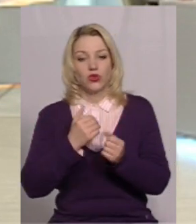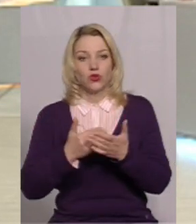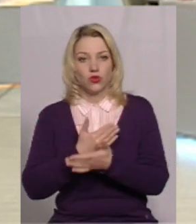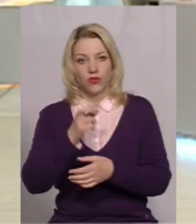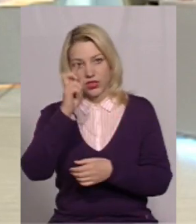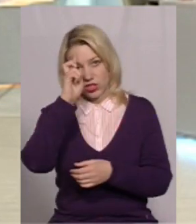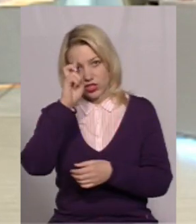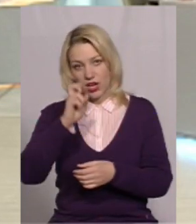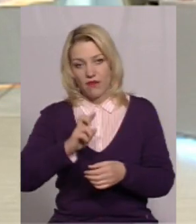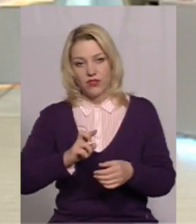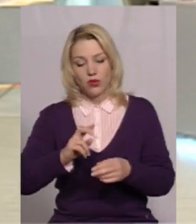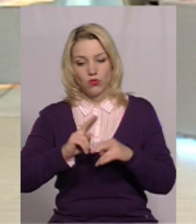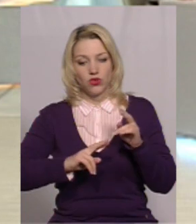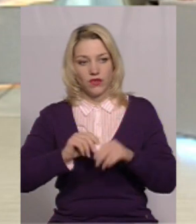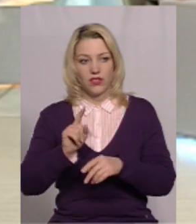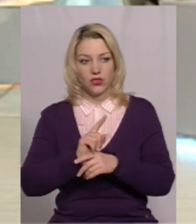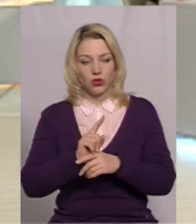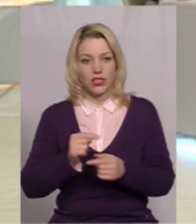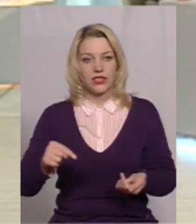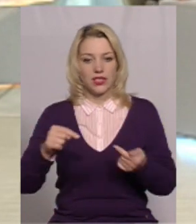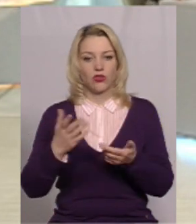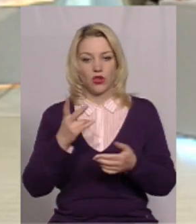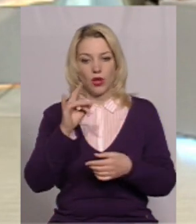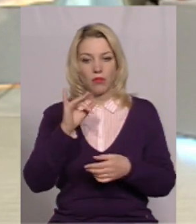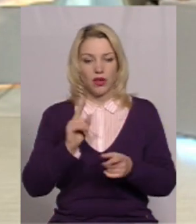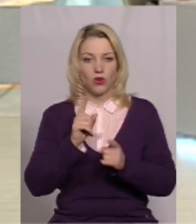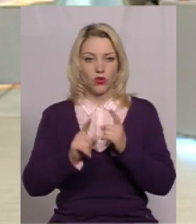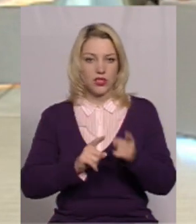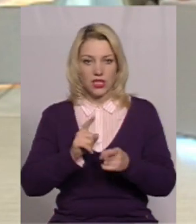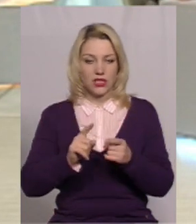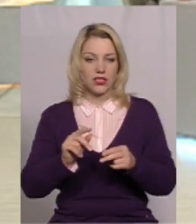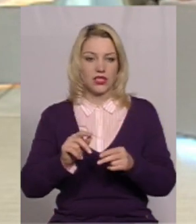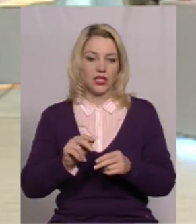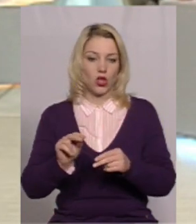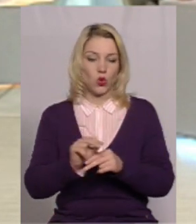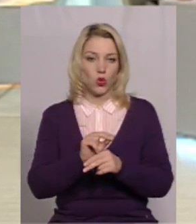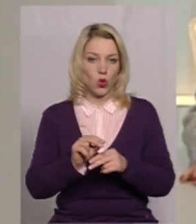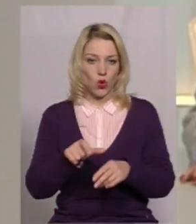нові державні будівельні норми, згідно з якими при реконструкції будівництві доріг